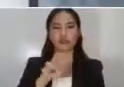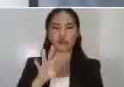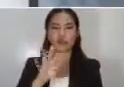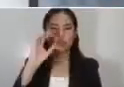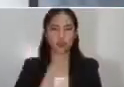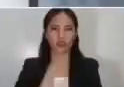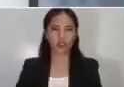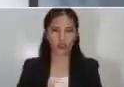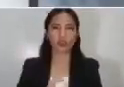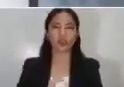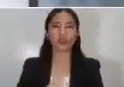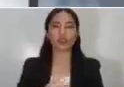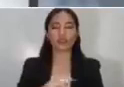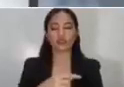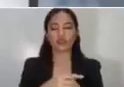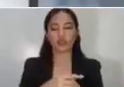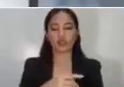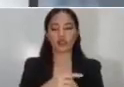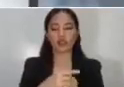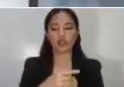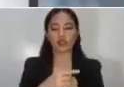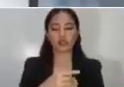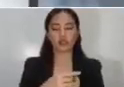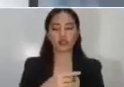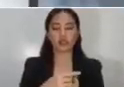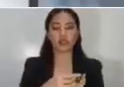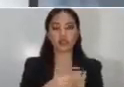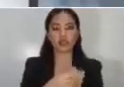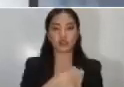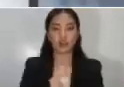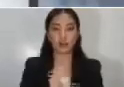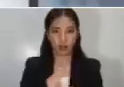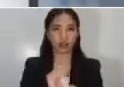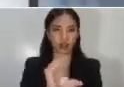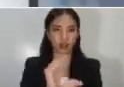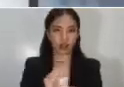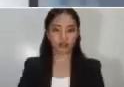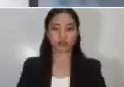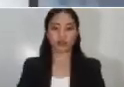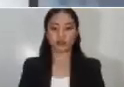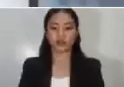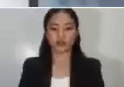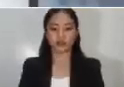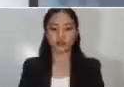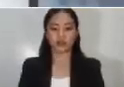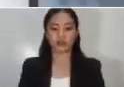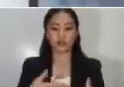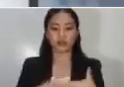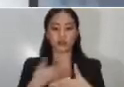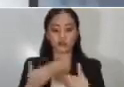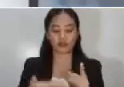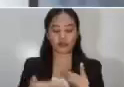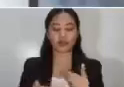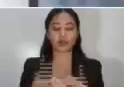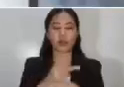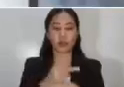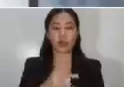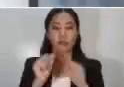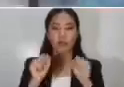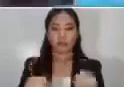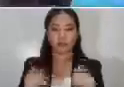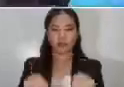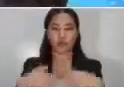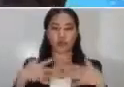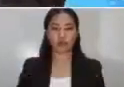ng maraming tubig at iwasan muna nating ma-expose sa init ng araw sa pagitan ng alas 10 ng umaga at alas 3 ng